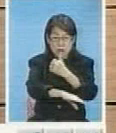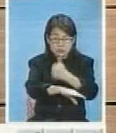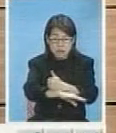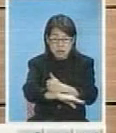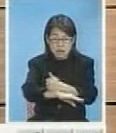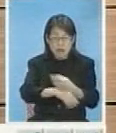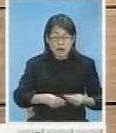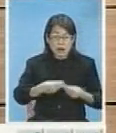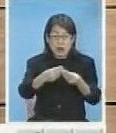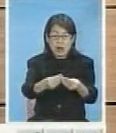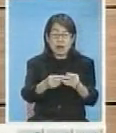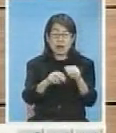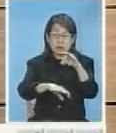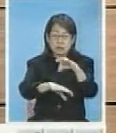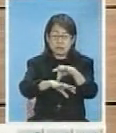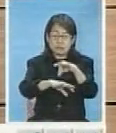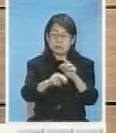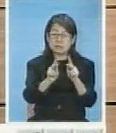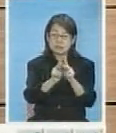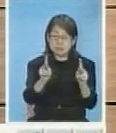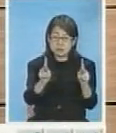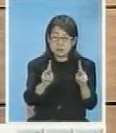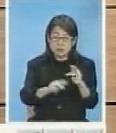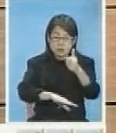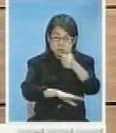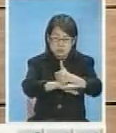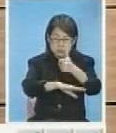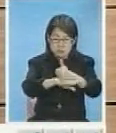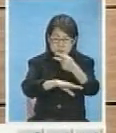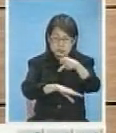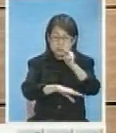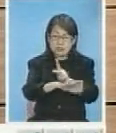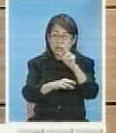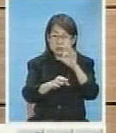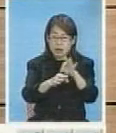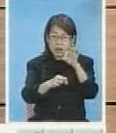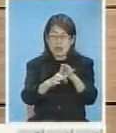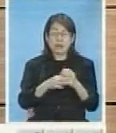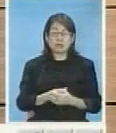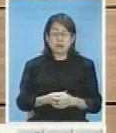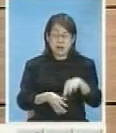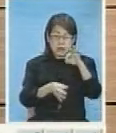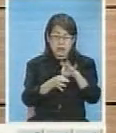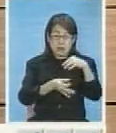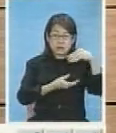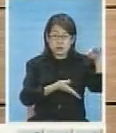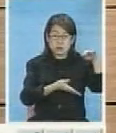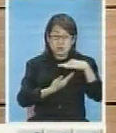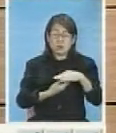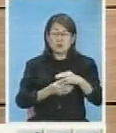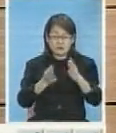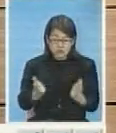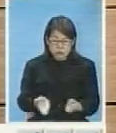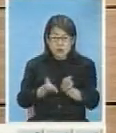ารซึ่งธนาคารนี้เป็นธนาคารที่ต้องสนับสนุนการทำมาหารายได้เข้าประเท